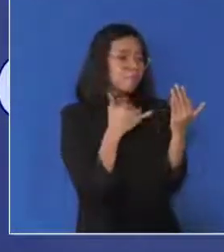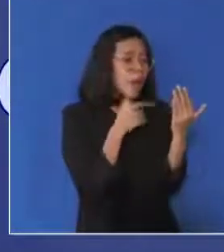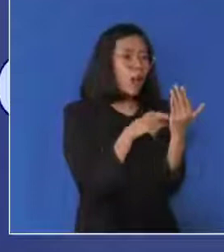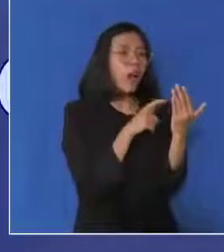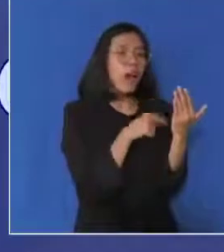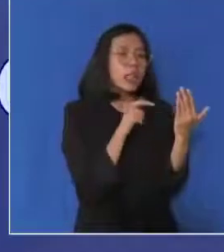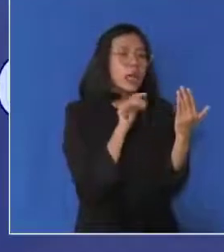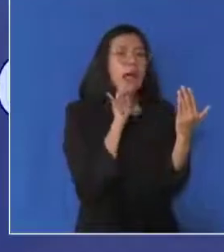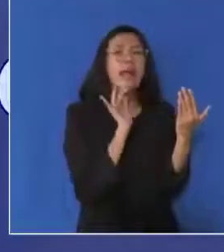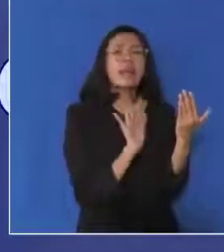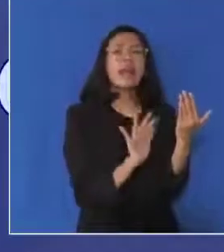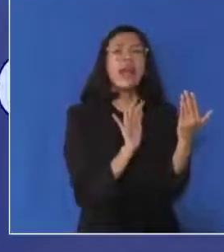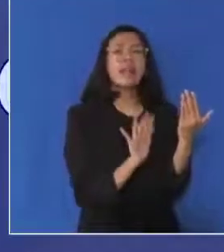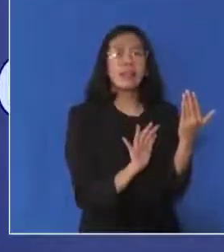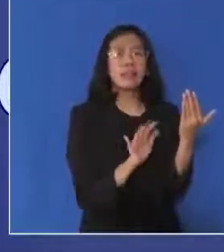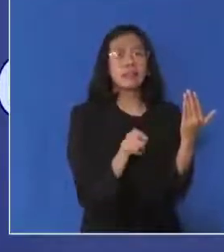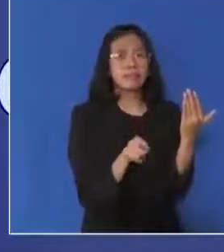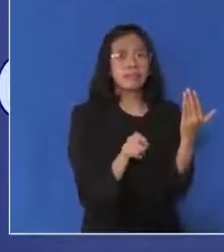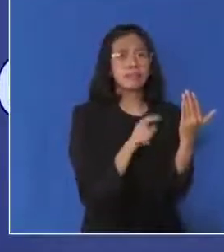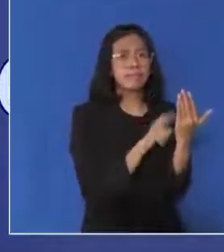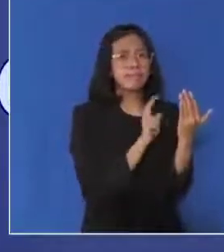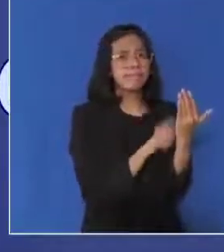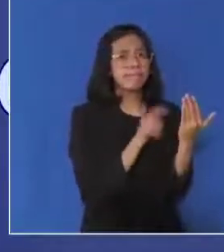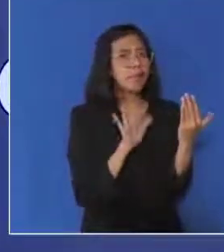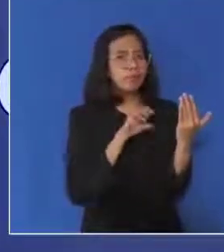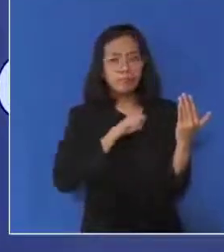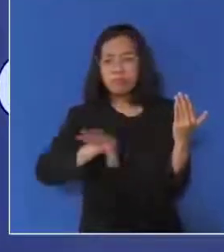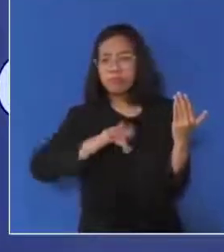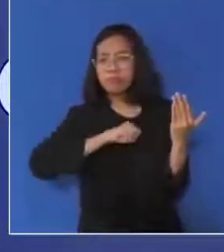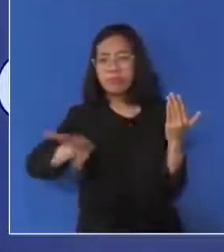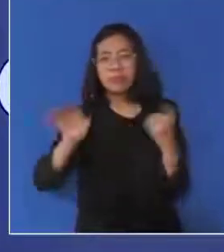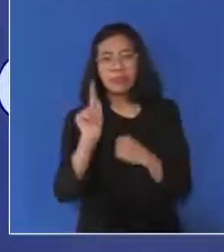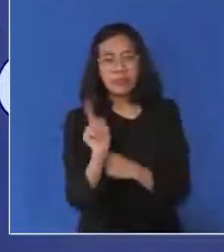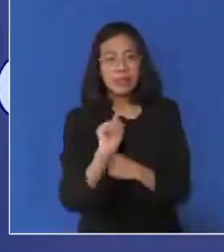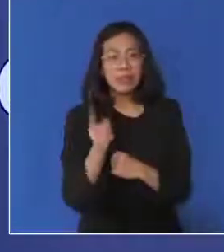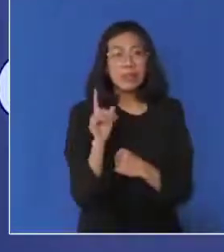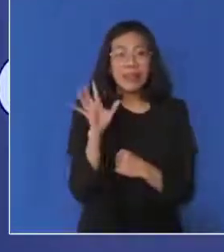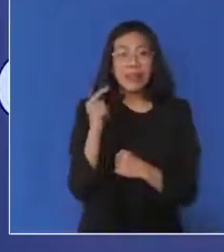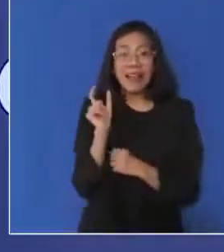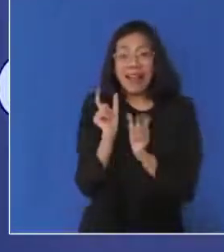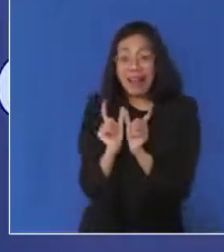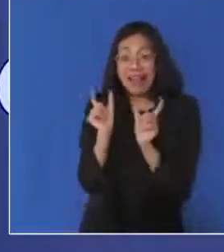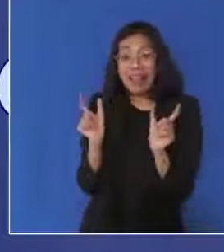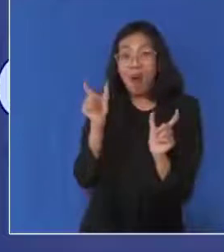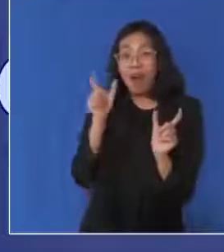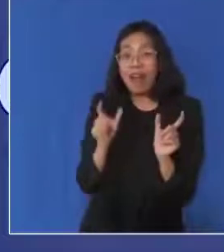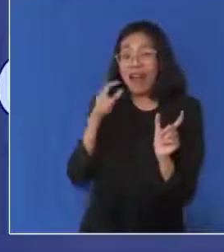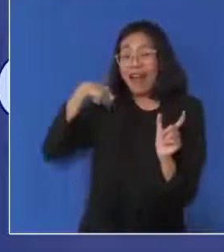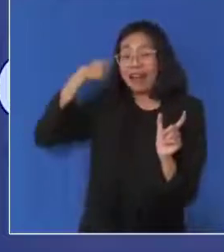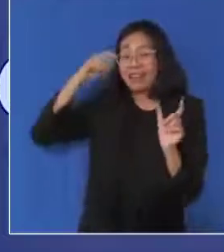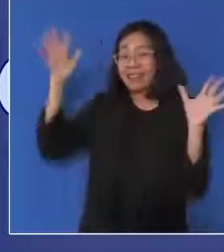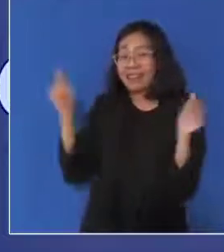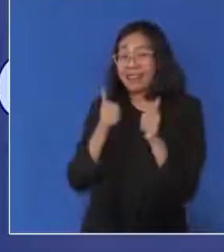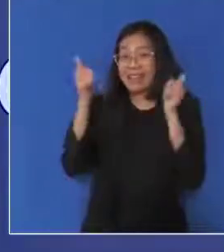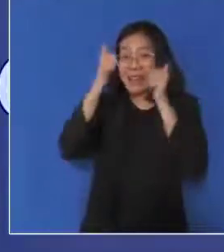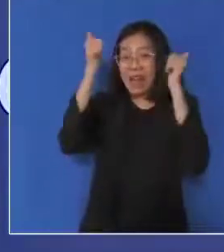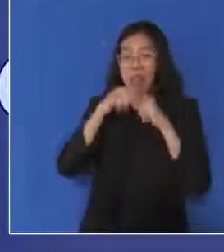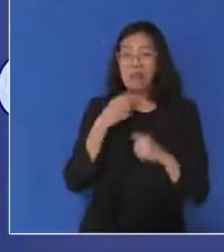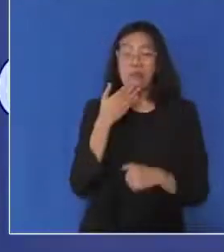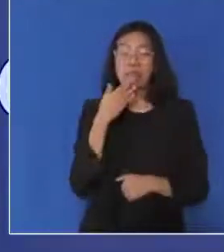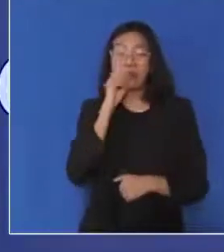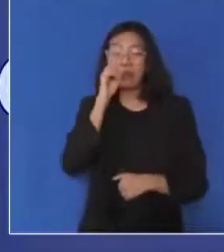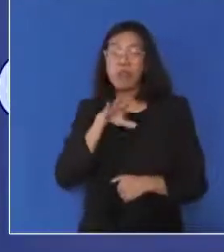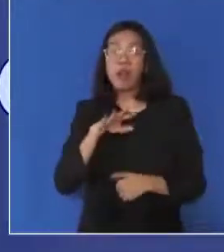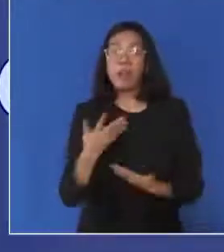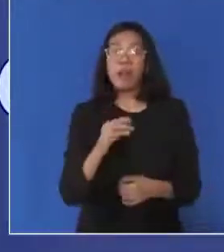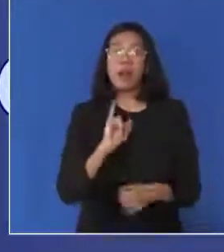untuk menyebarkan sesuatu tetapi saya mau sedikit mengutip kata influenza sip tersebut karena biasanya orang mengkaitkan influenza